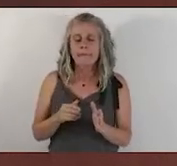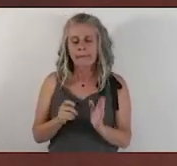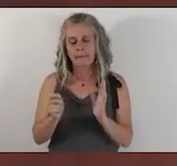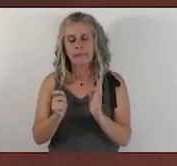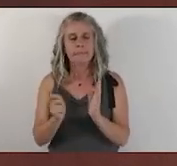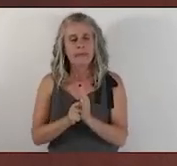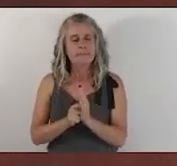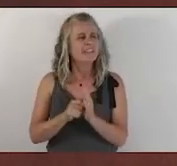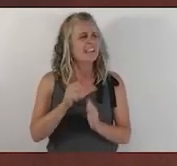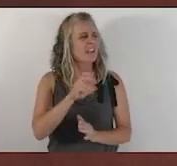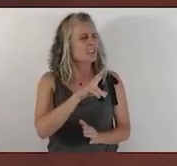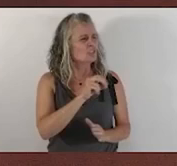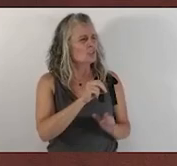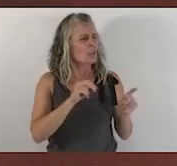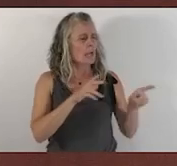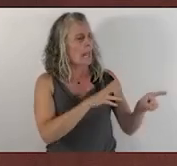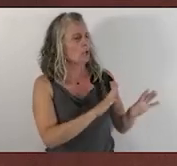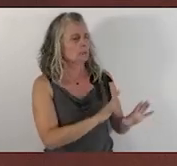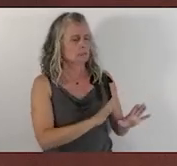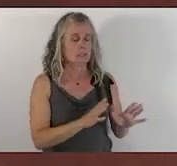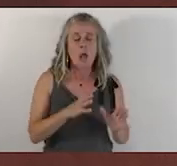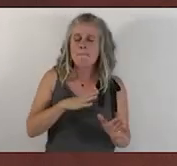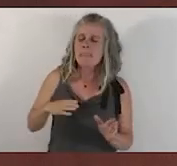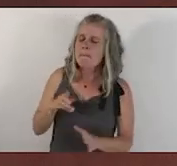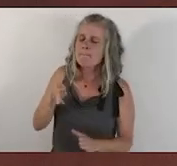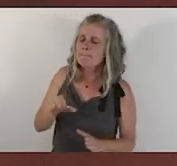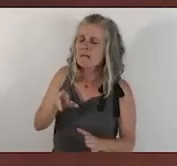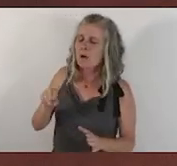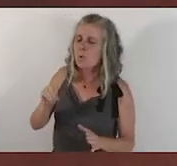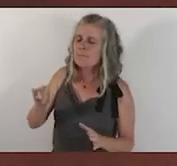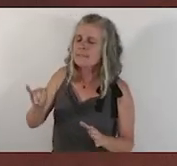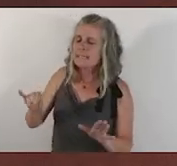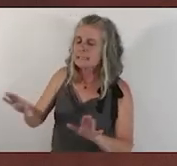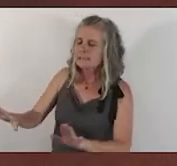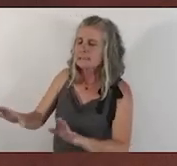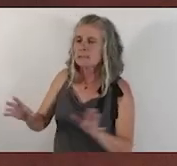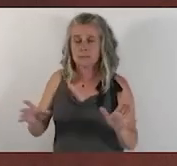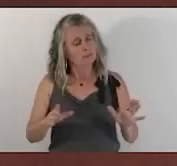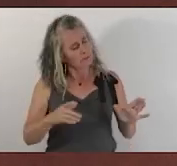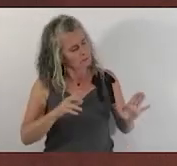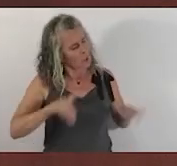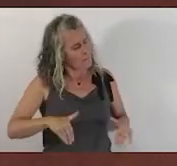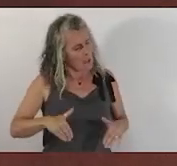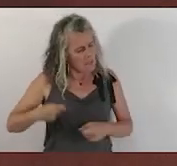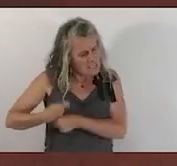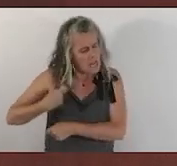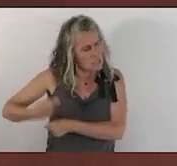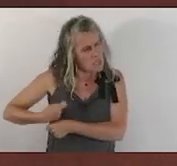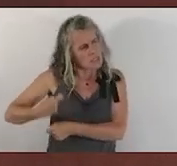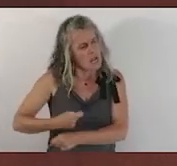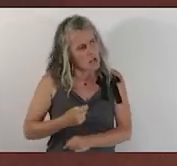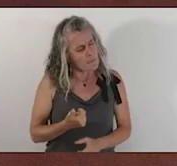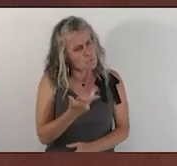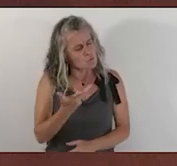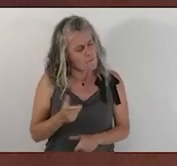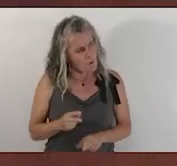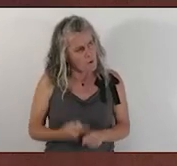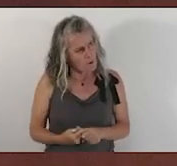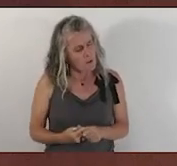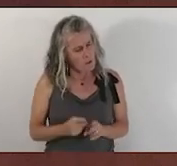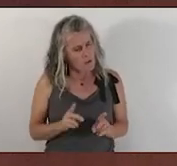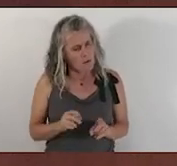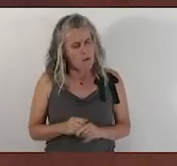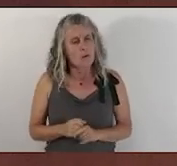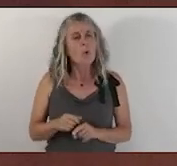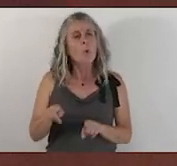par monsieur Sébastien Barle. S'il vous plaît, madame Parodi, on est sur le procès-verbal de la séance. Je suis aussi régulièrement harcelée, régulièrement par